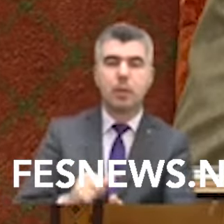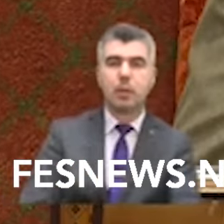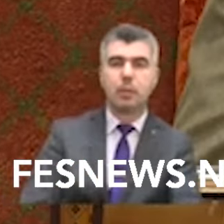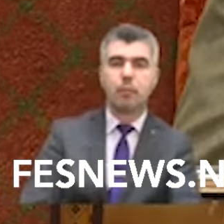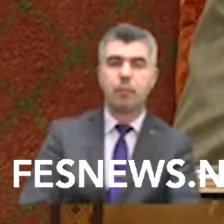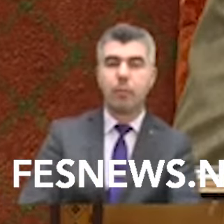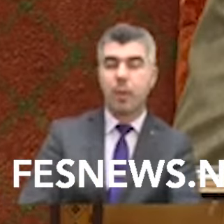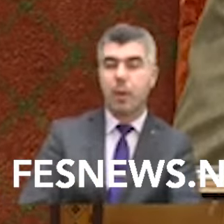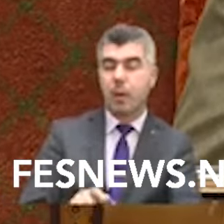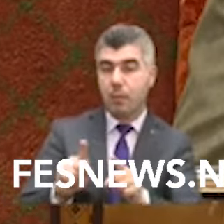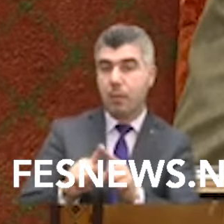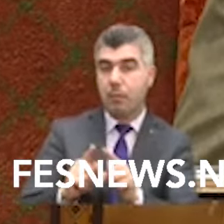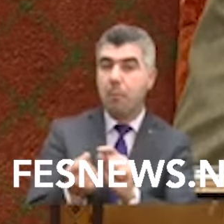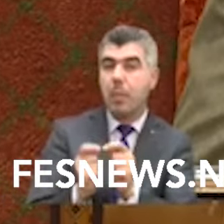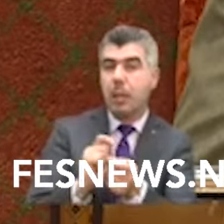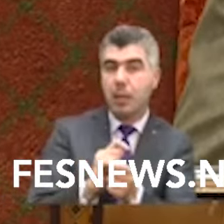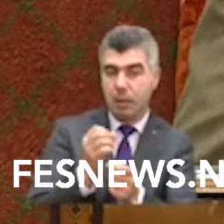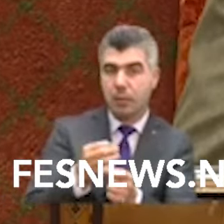هذه الامكانيات.